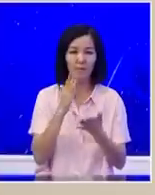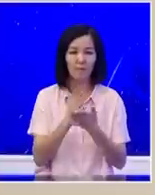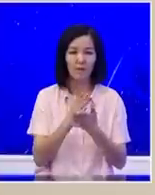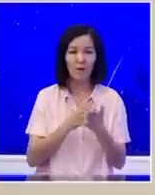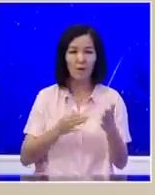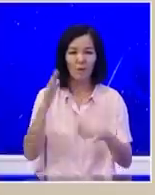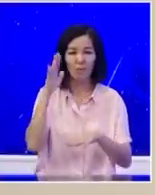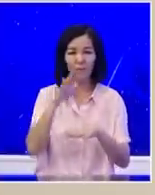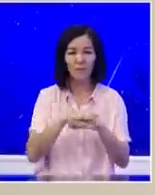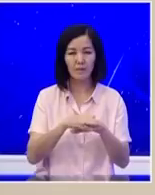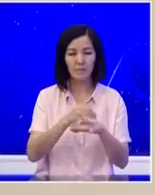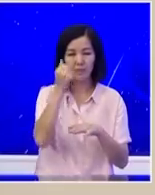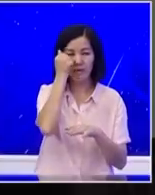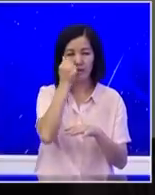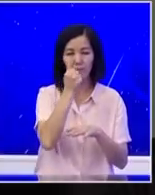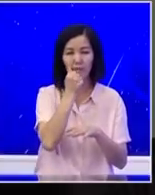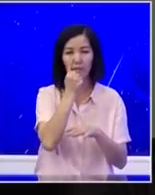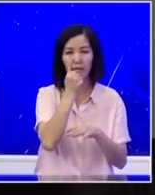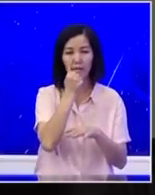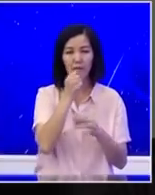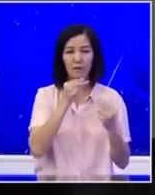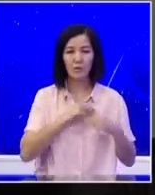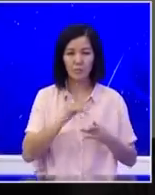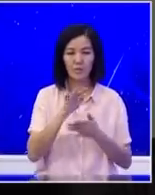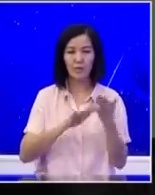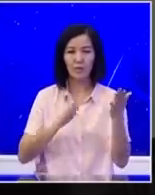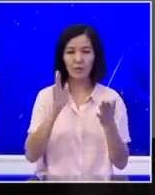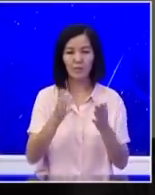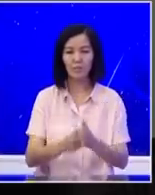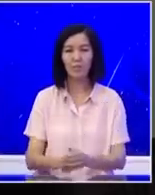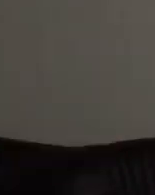облыс басшылығына алғыс білдіремін. Жұмыстар жалғасады болады.